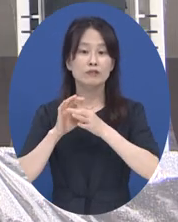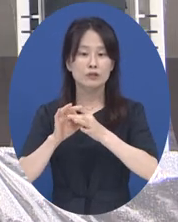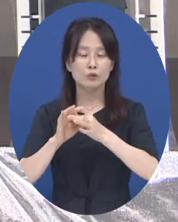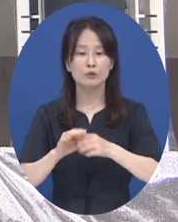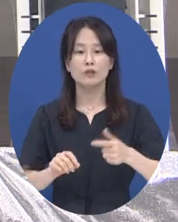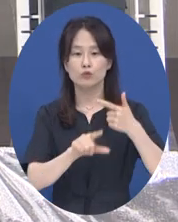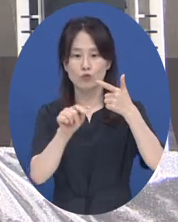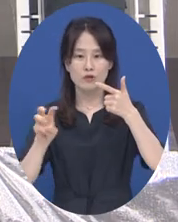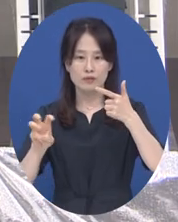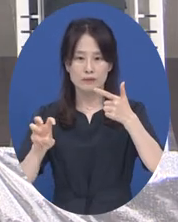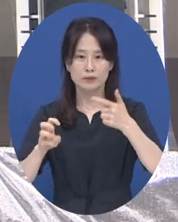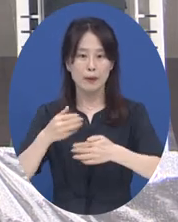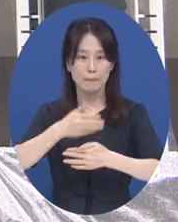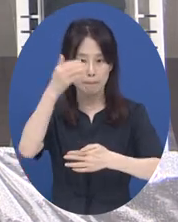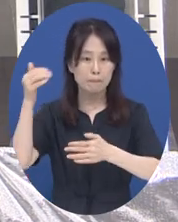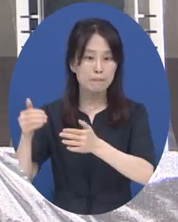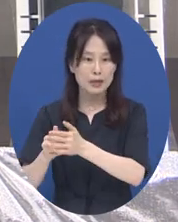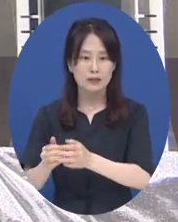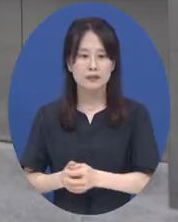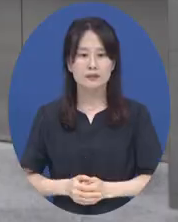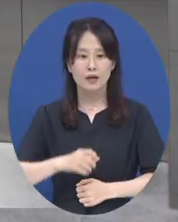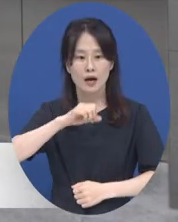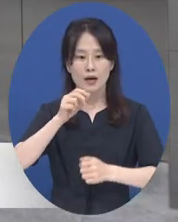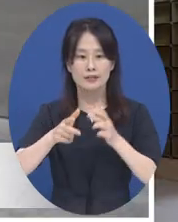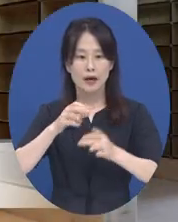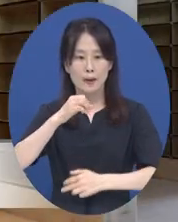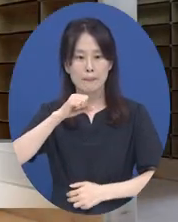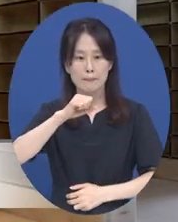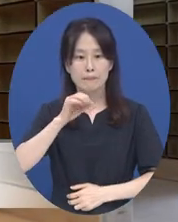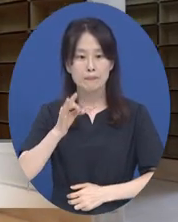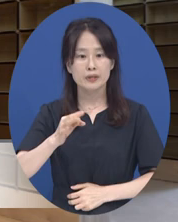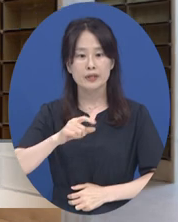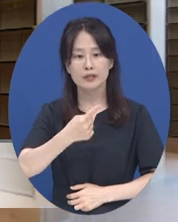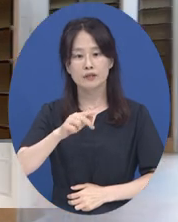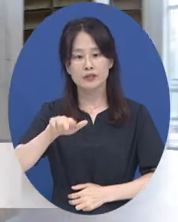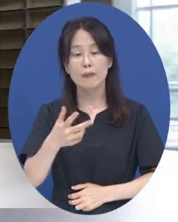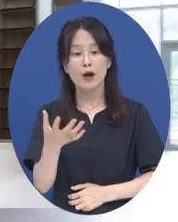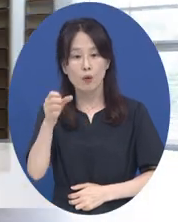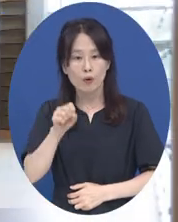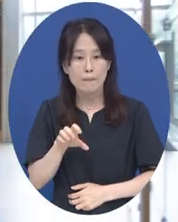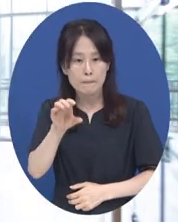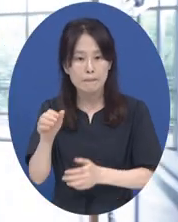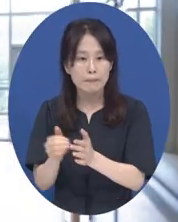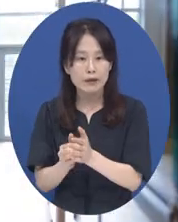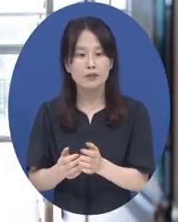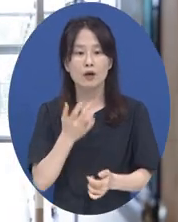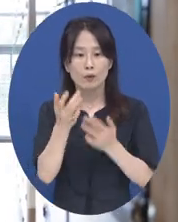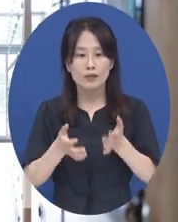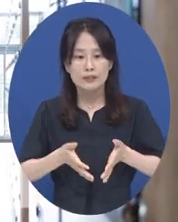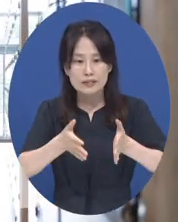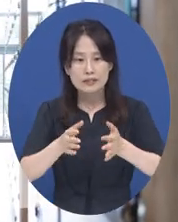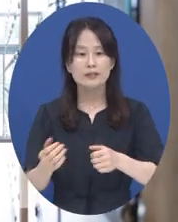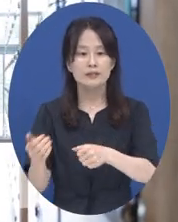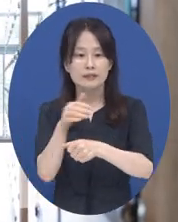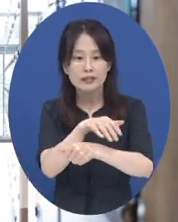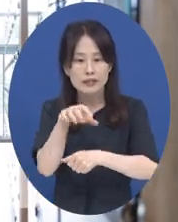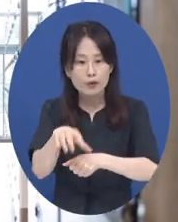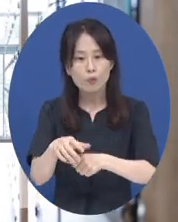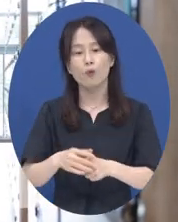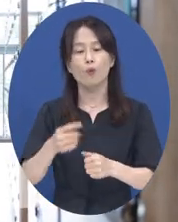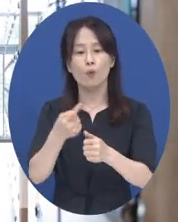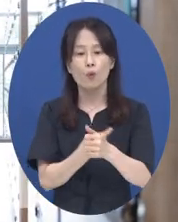상생협력을 통해 지난 30일 문을 열었습니다. 총 사업비론 약 1,700억 원이 투입됐고 화장로와